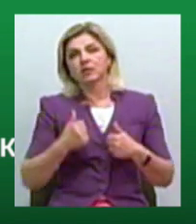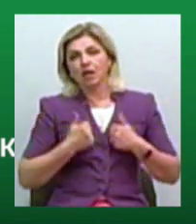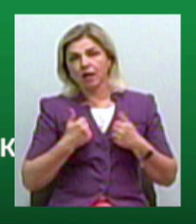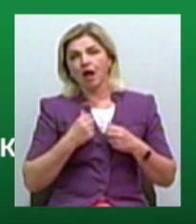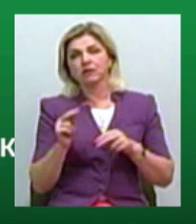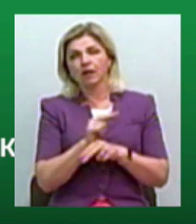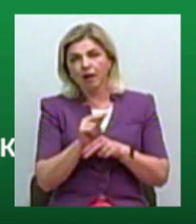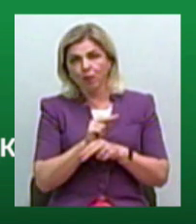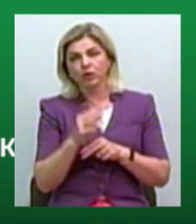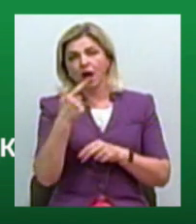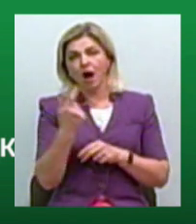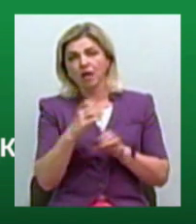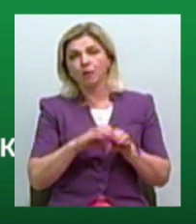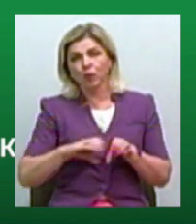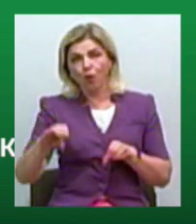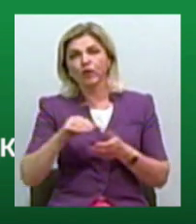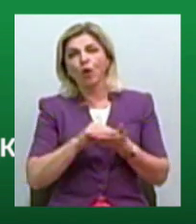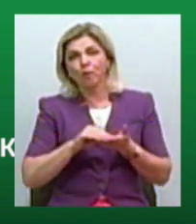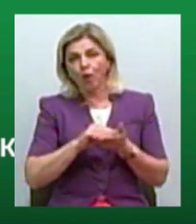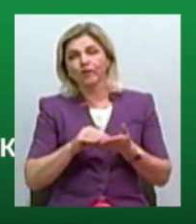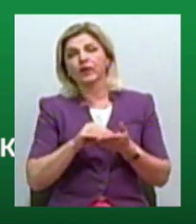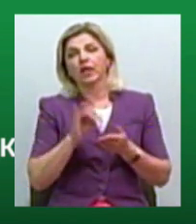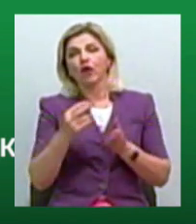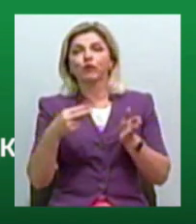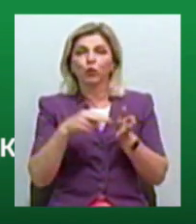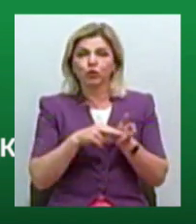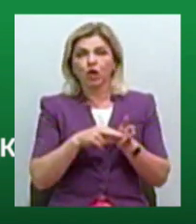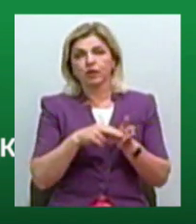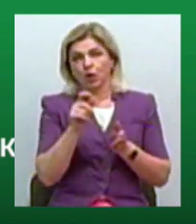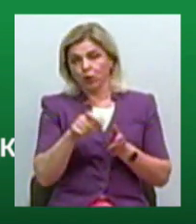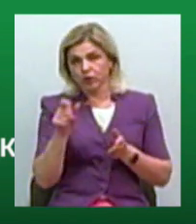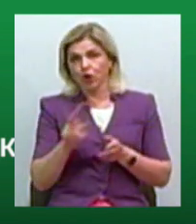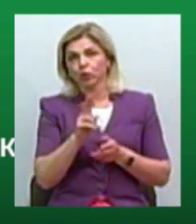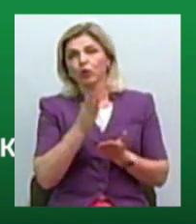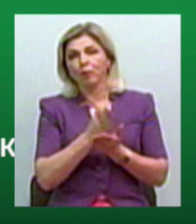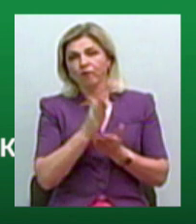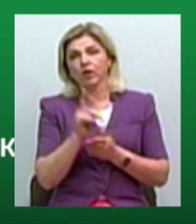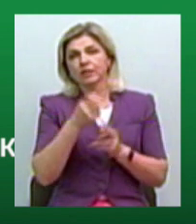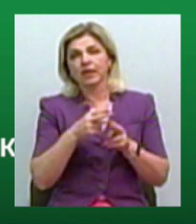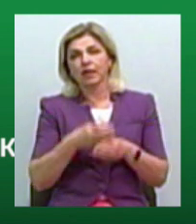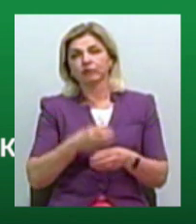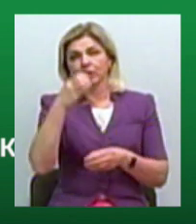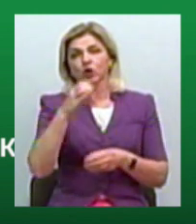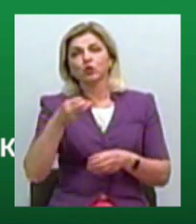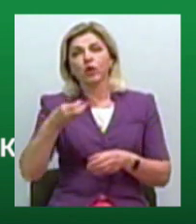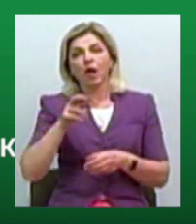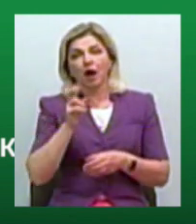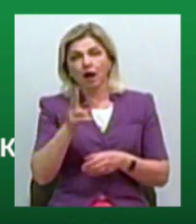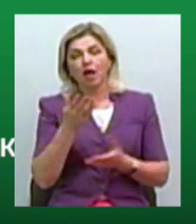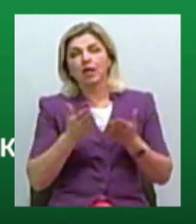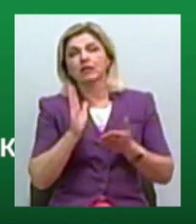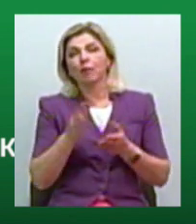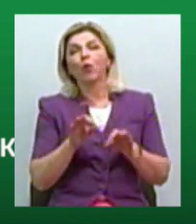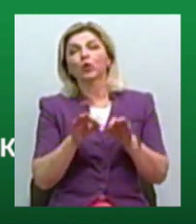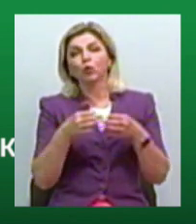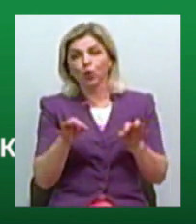герметичність газопроводу та повторно пускати прилади та включати абонентів, які перебувають за цим стояком. Тобто, якщо у нас буде доступ у